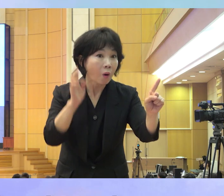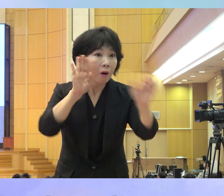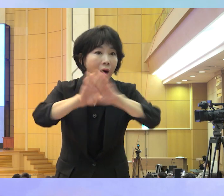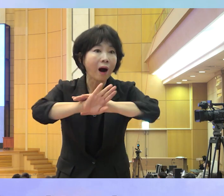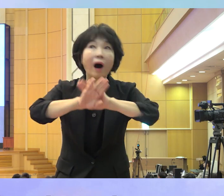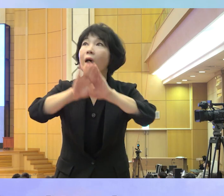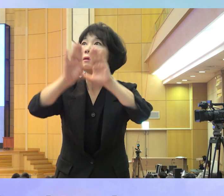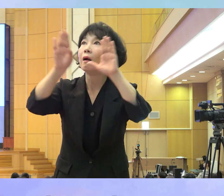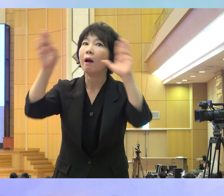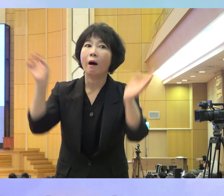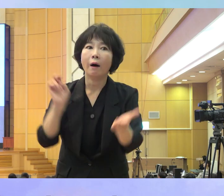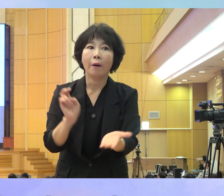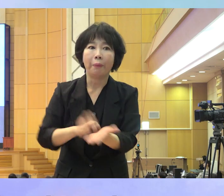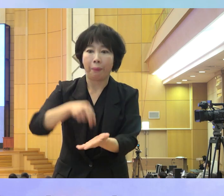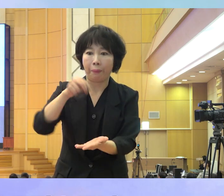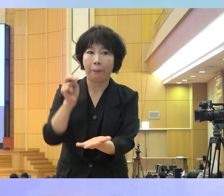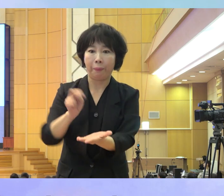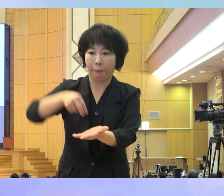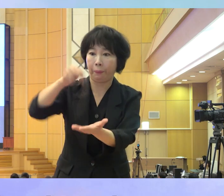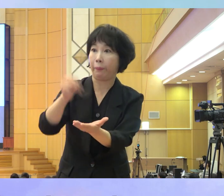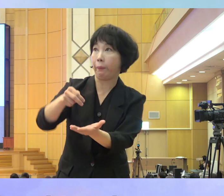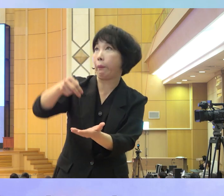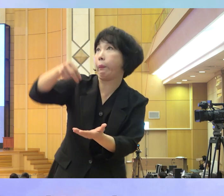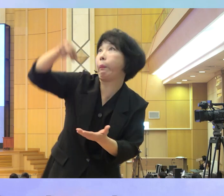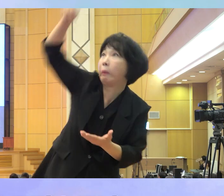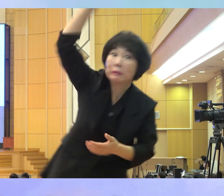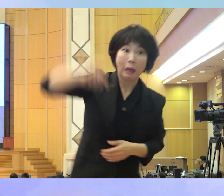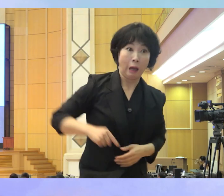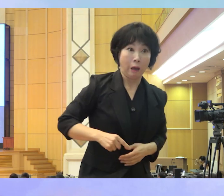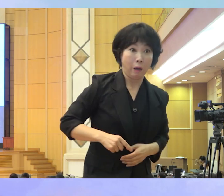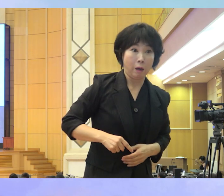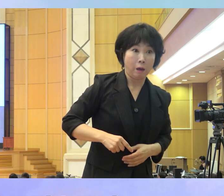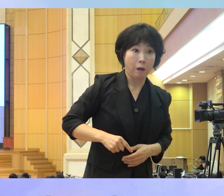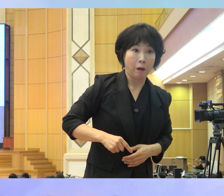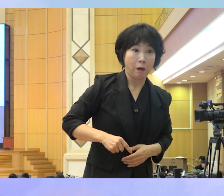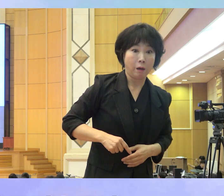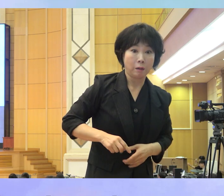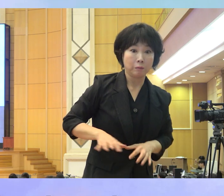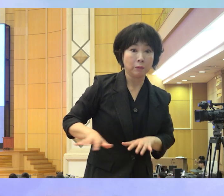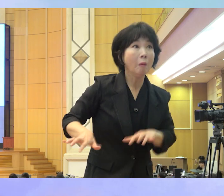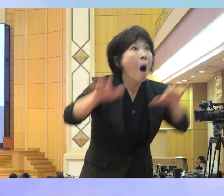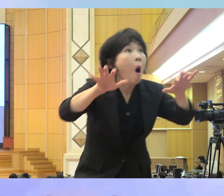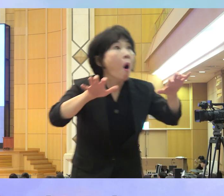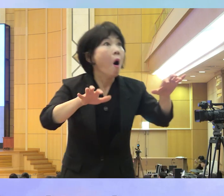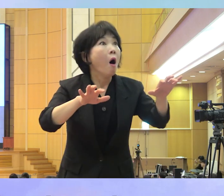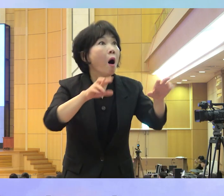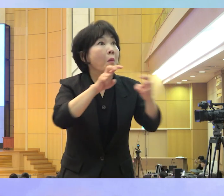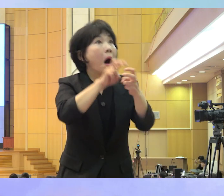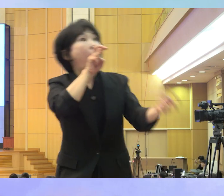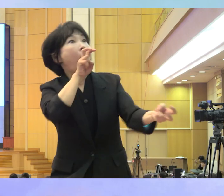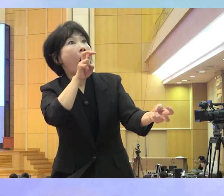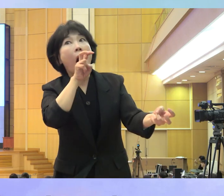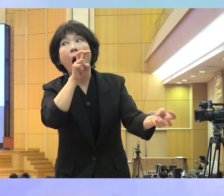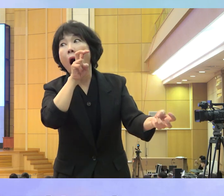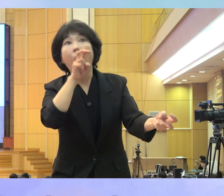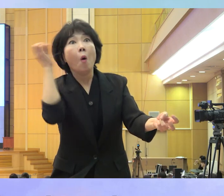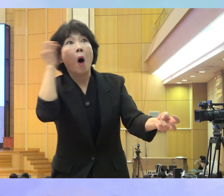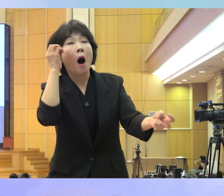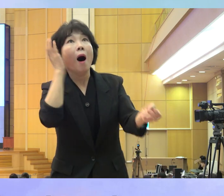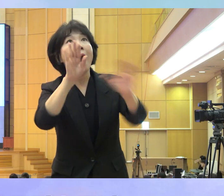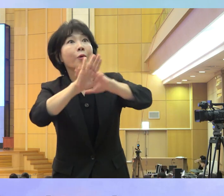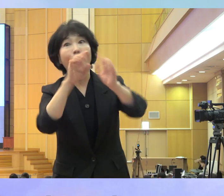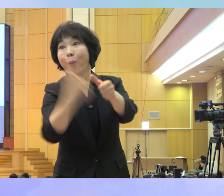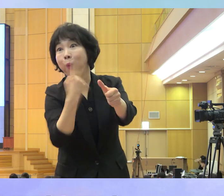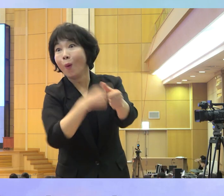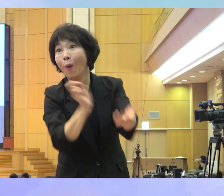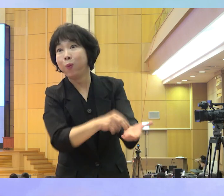보세요. 1장 11절에 성자 이르되 갈릴리 사람들아 어찌하여 서서 하늘을 쳐다보느냐. 예수님이 하늘로 올라가자는